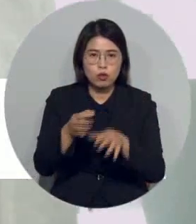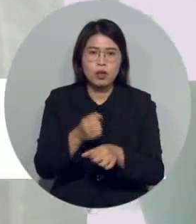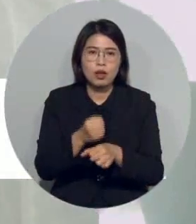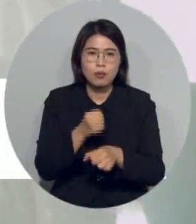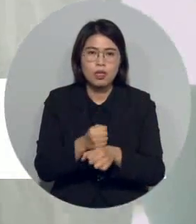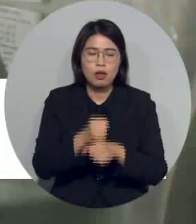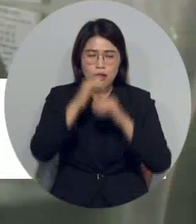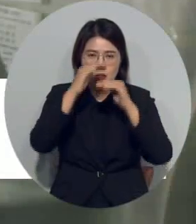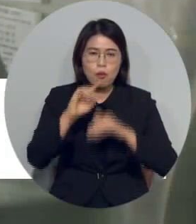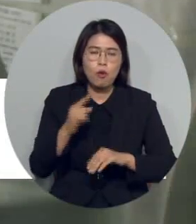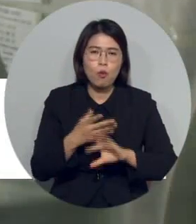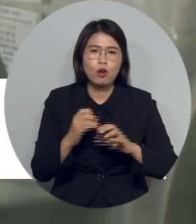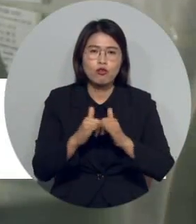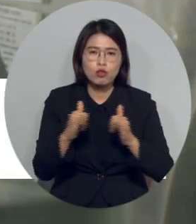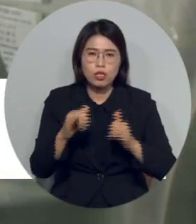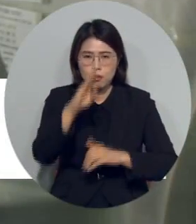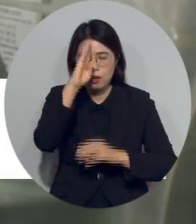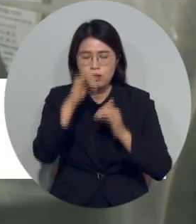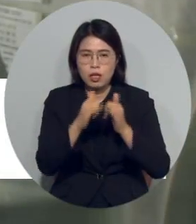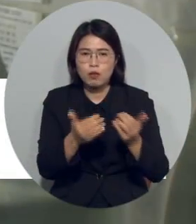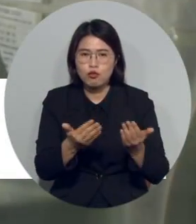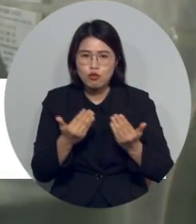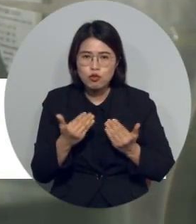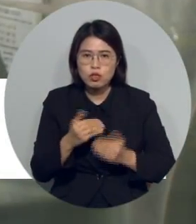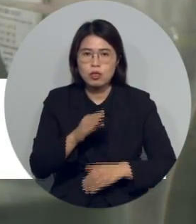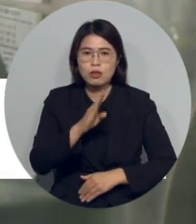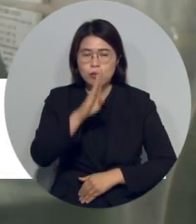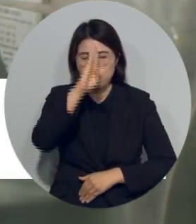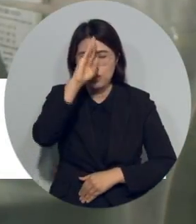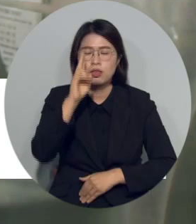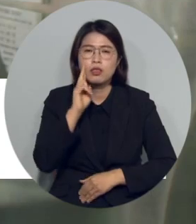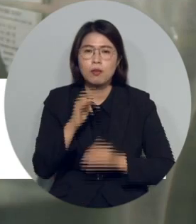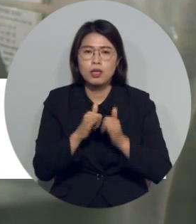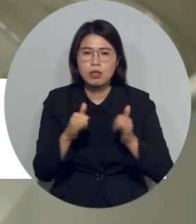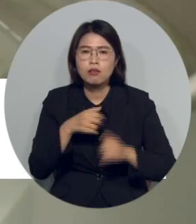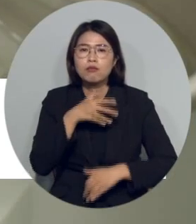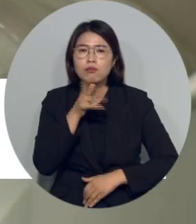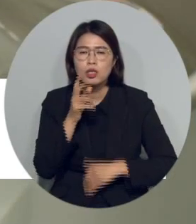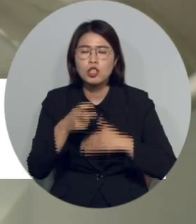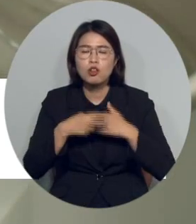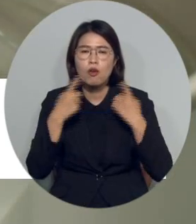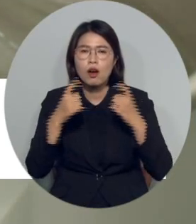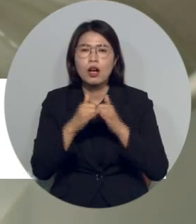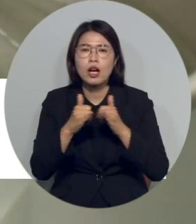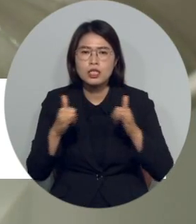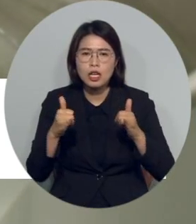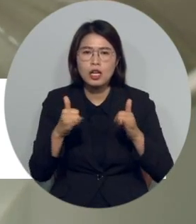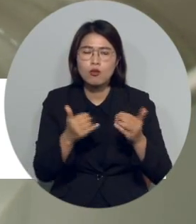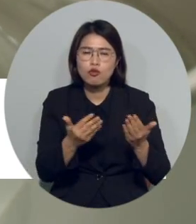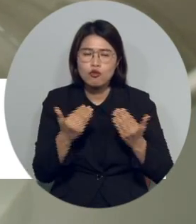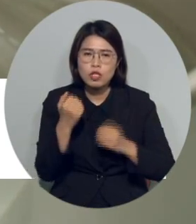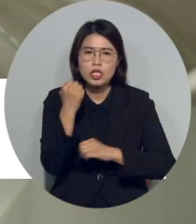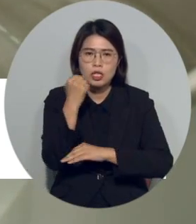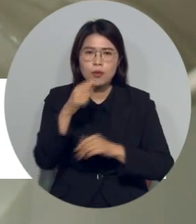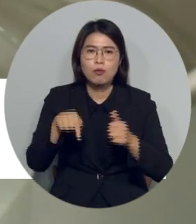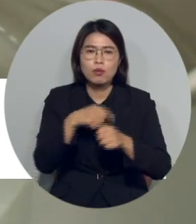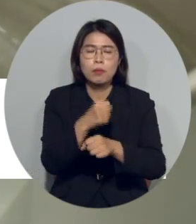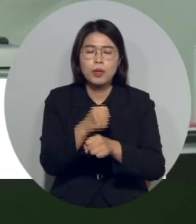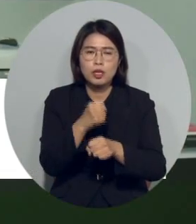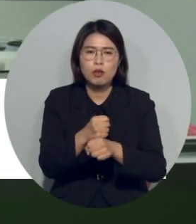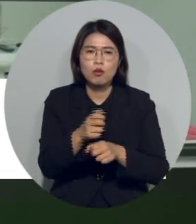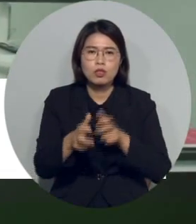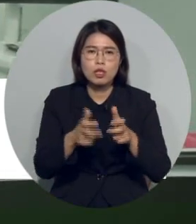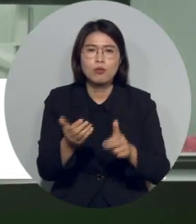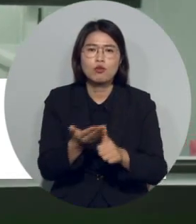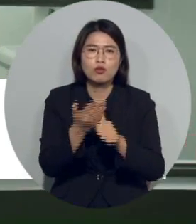주요 추진내용 은 외국인 환자 유치 중중 질환이나 실버 의료관광객 유치 기반조성 의료서비스 산업